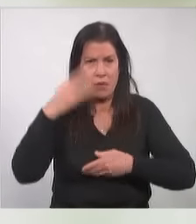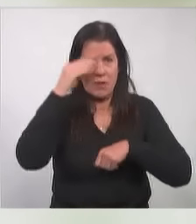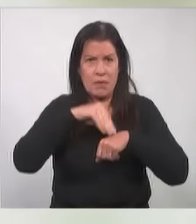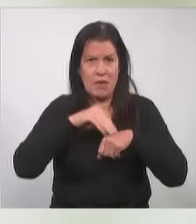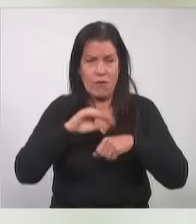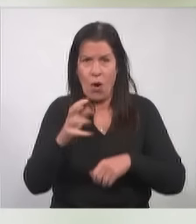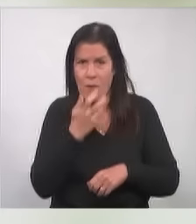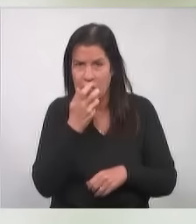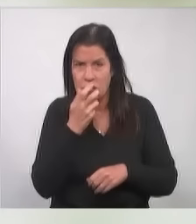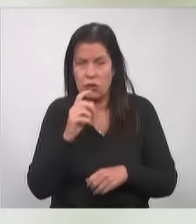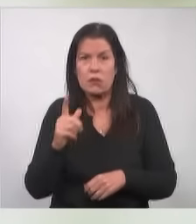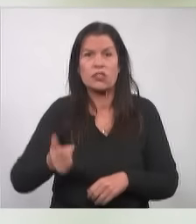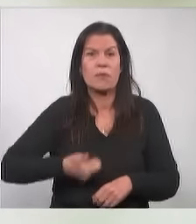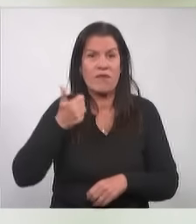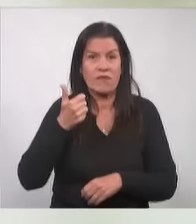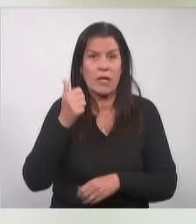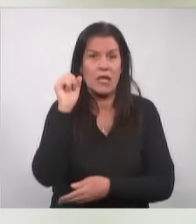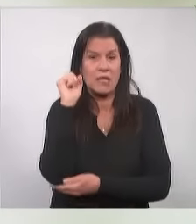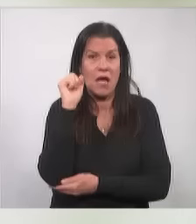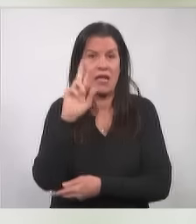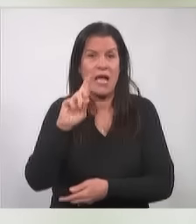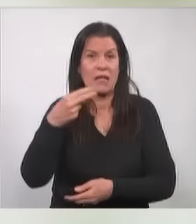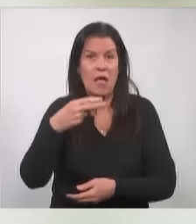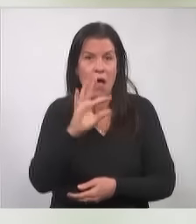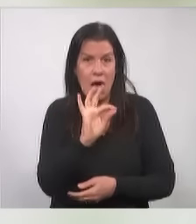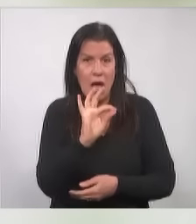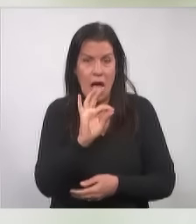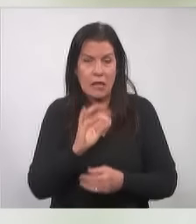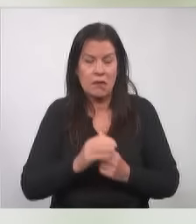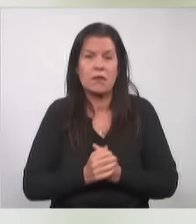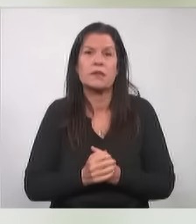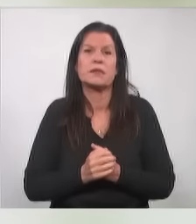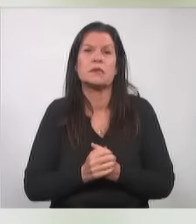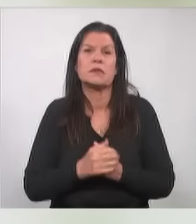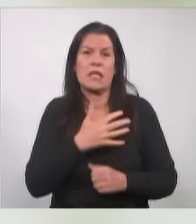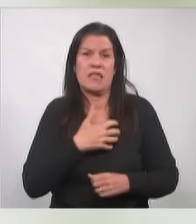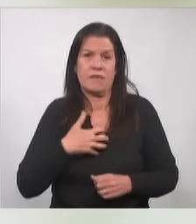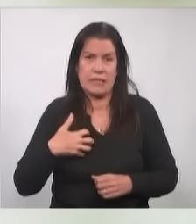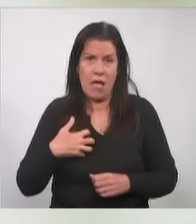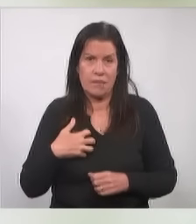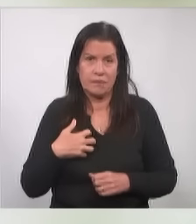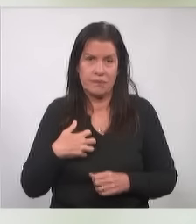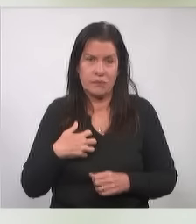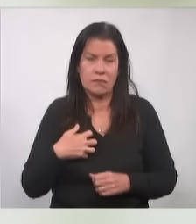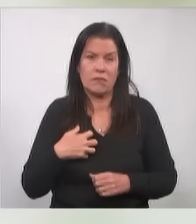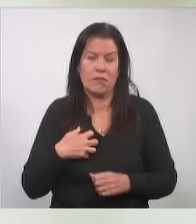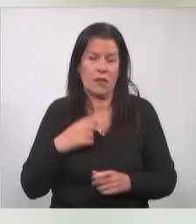תחנת רעת, ג'י.אר. דוידוב, זיכרונו לברכה, בעצם נפצע, הותקל במחבלים.